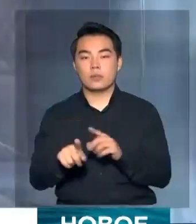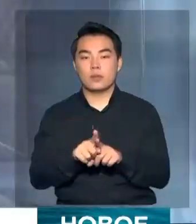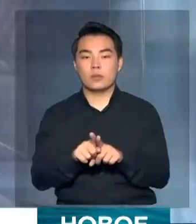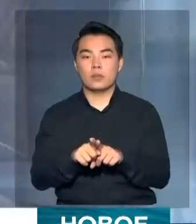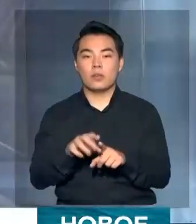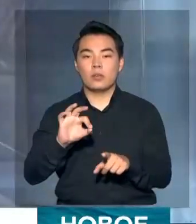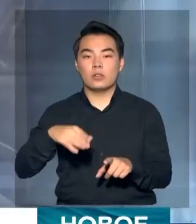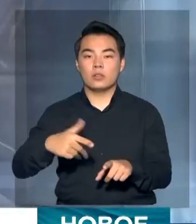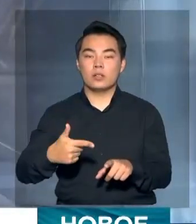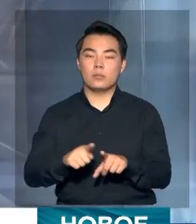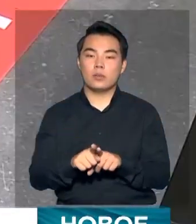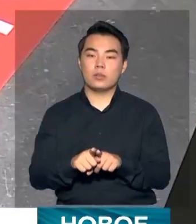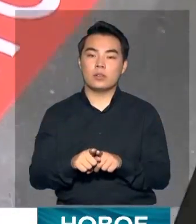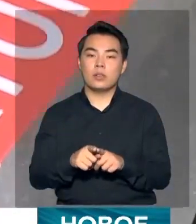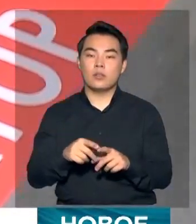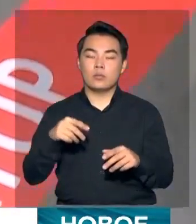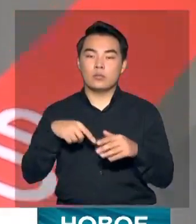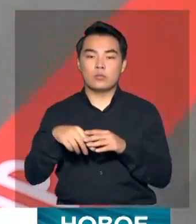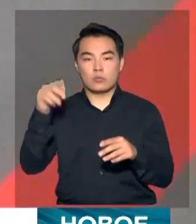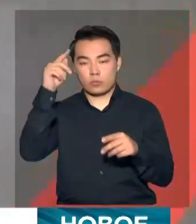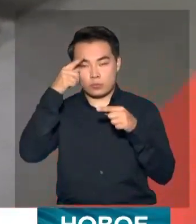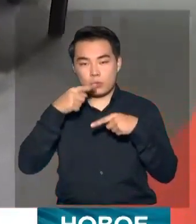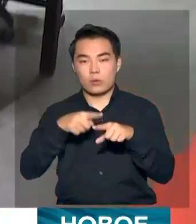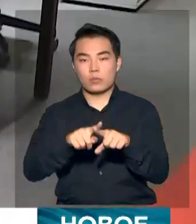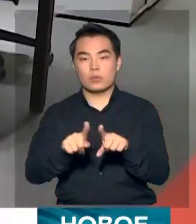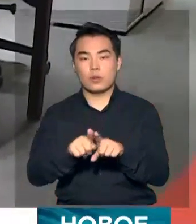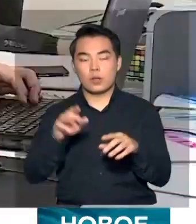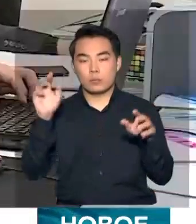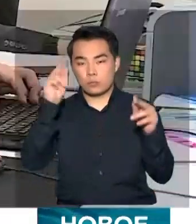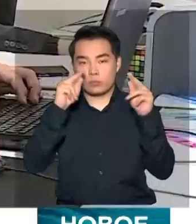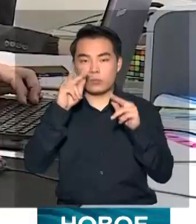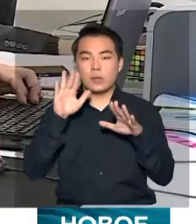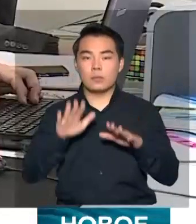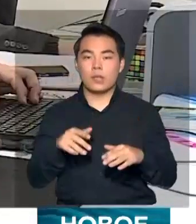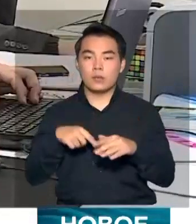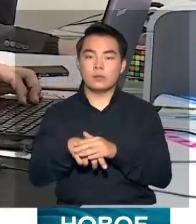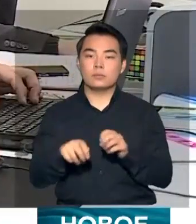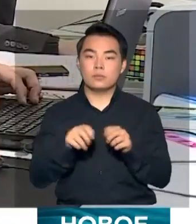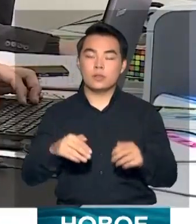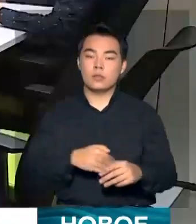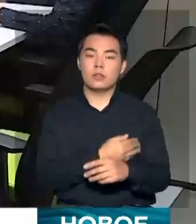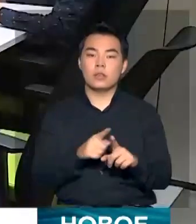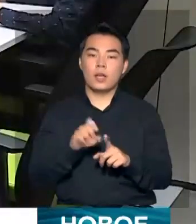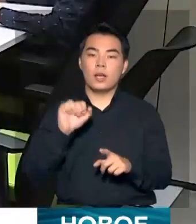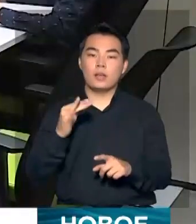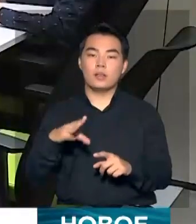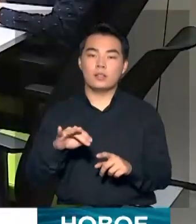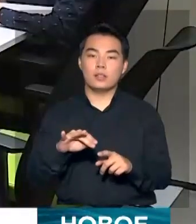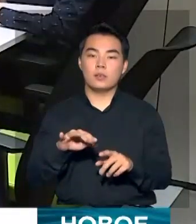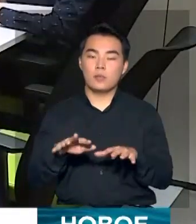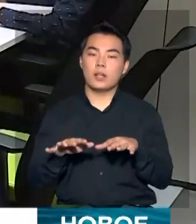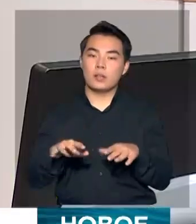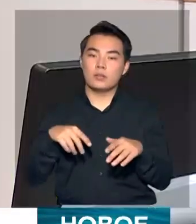ОТГ намеренные научно-образовательные связи, а также плотнее сотрудничать в IT-сфере, создав на базе